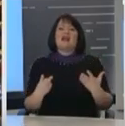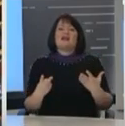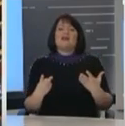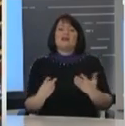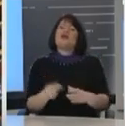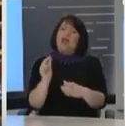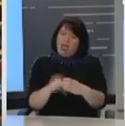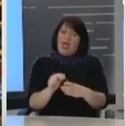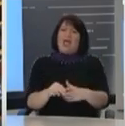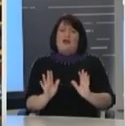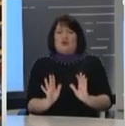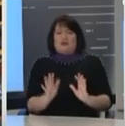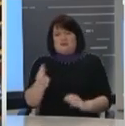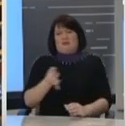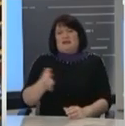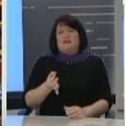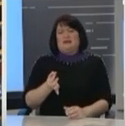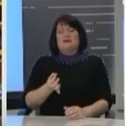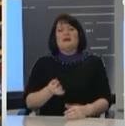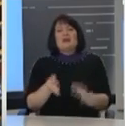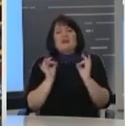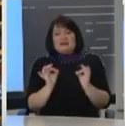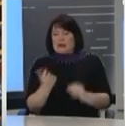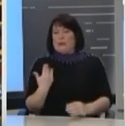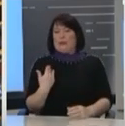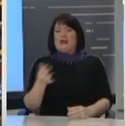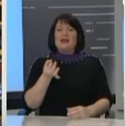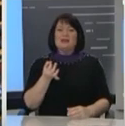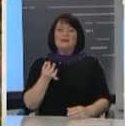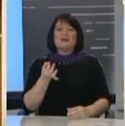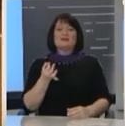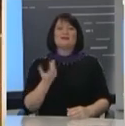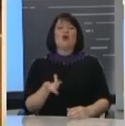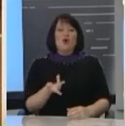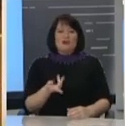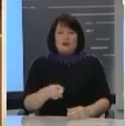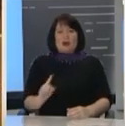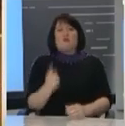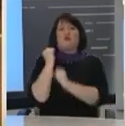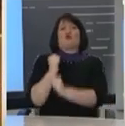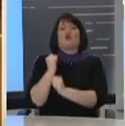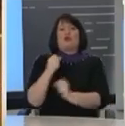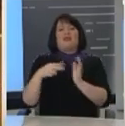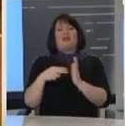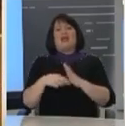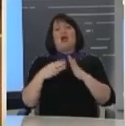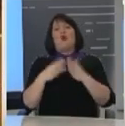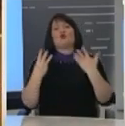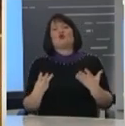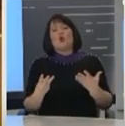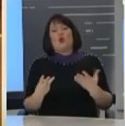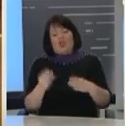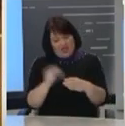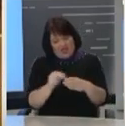ότι είναι εκλογική χρονιά το 17. Και φυσικά μόλις πρόσφατα μας ενημερώσατε πρωτοχρονιά του 18 ότι θα